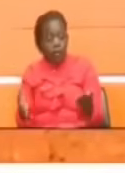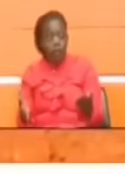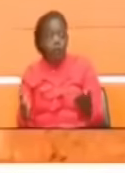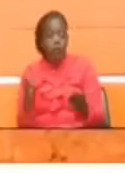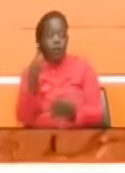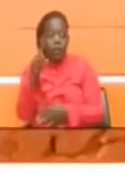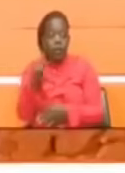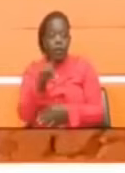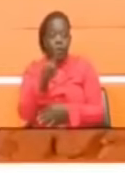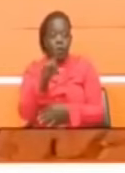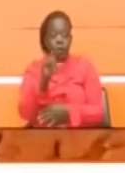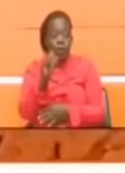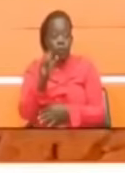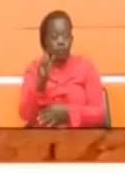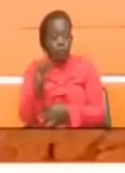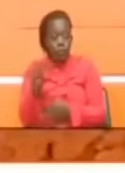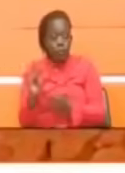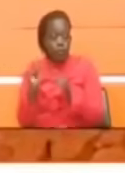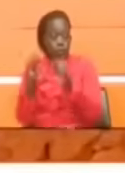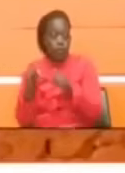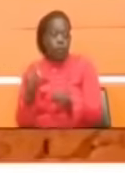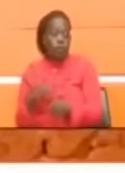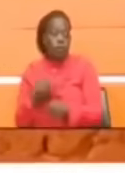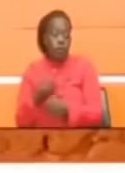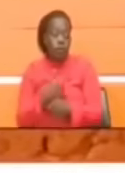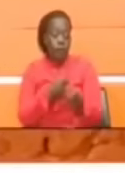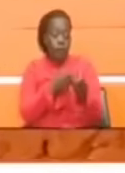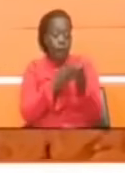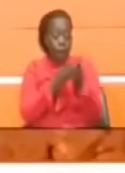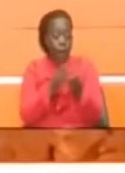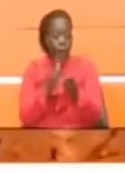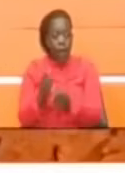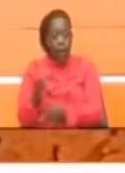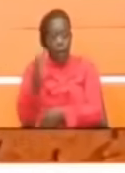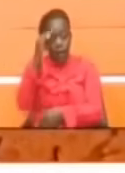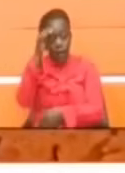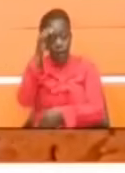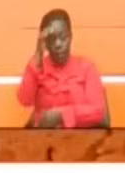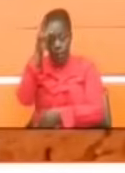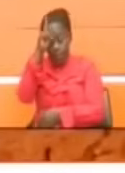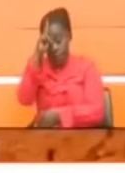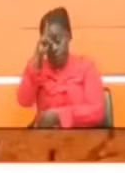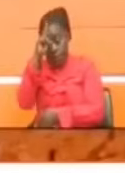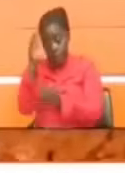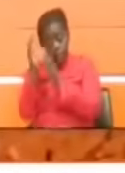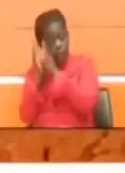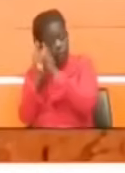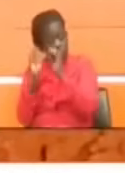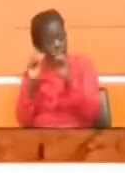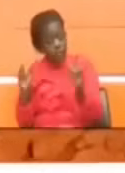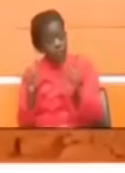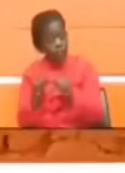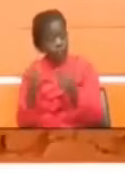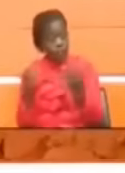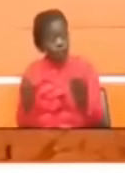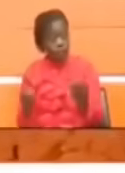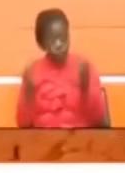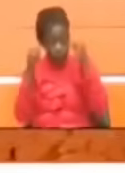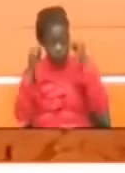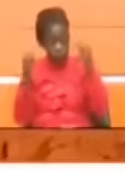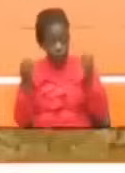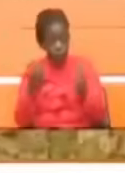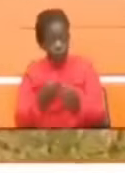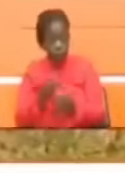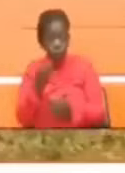kibanja owe ttaka ne baje wana ba maje ne mundu kucyalo tetukebaka enteze zali emmere tetukaina